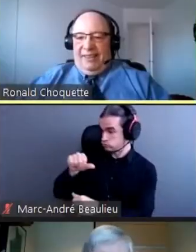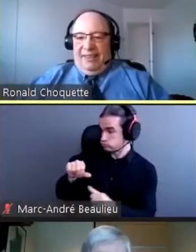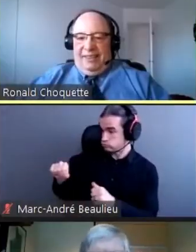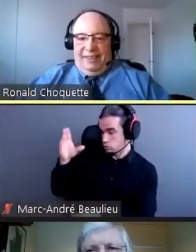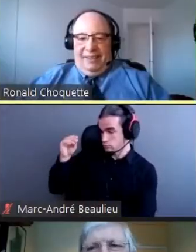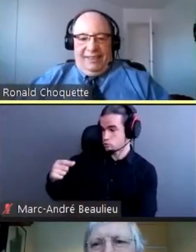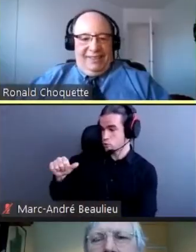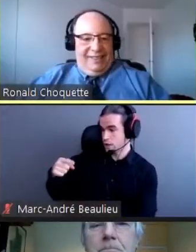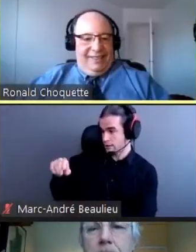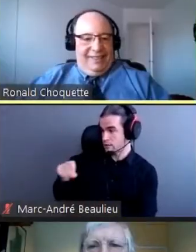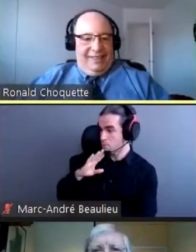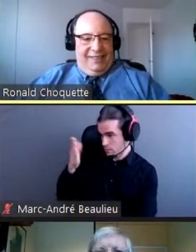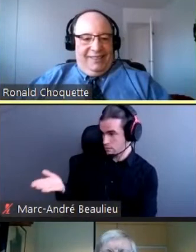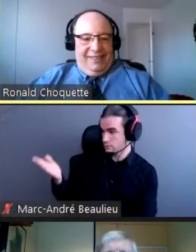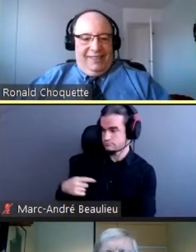disparaître.